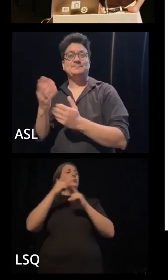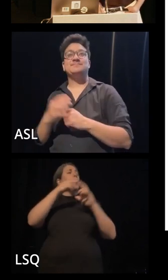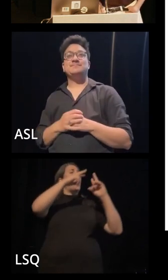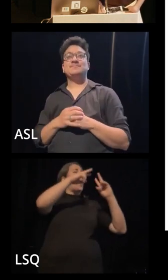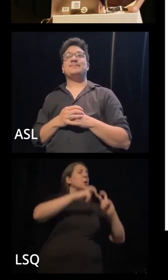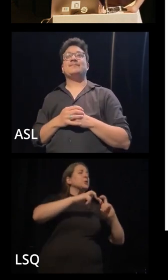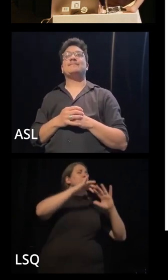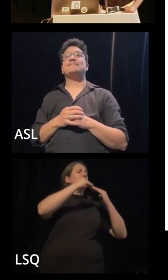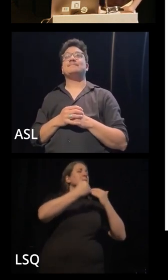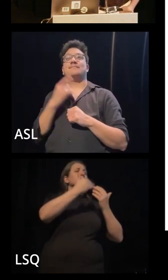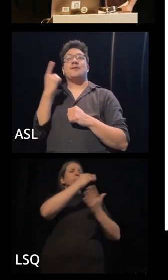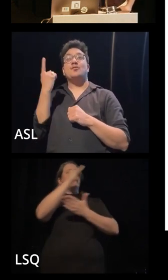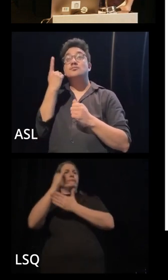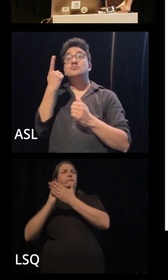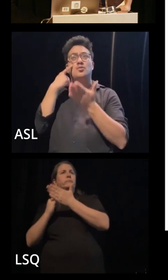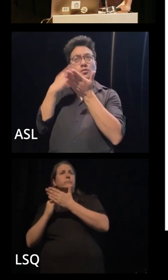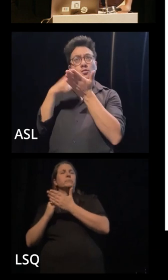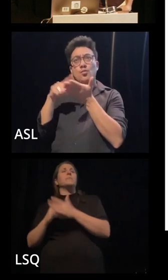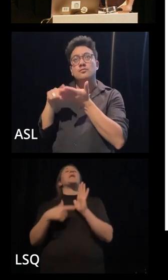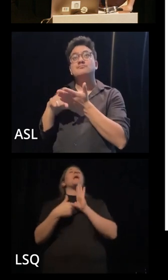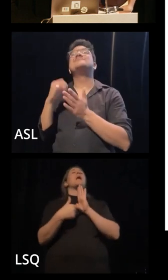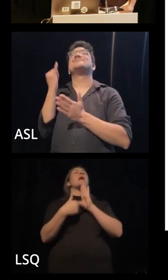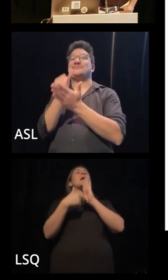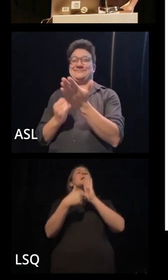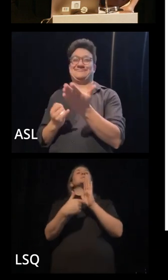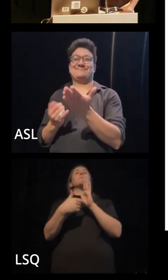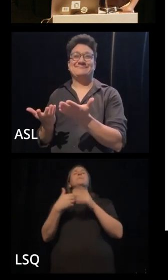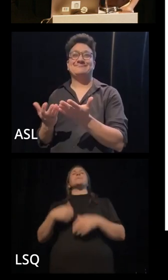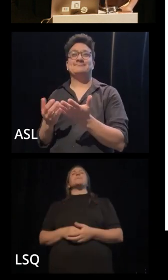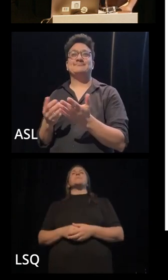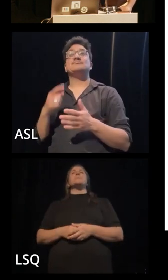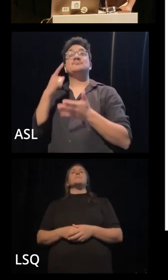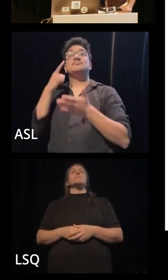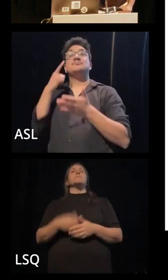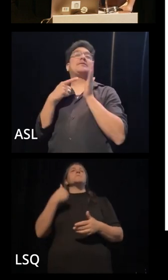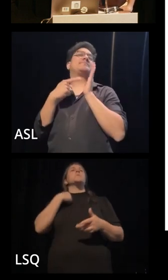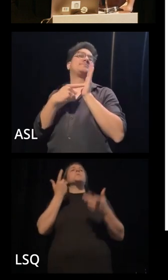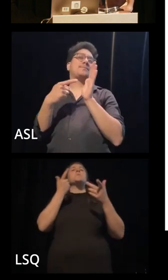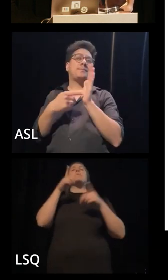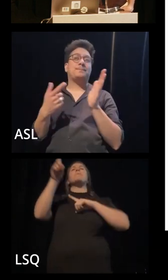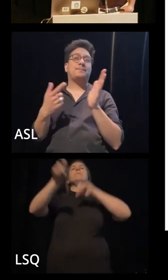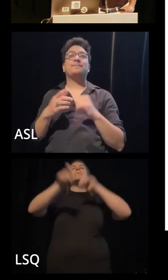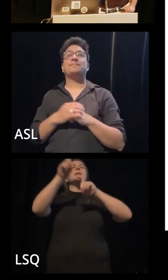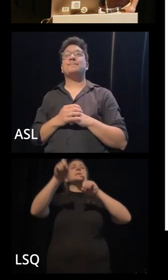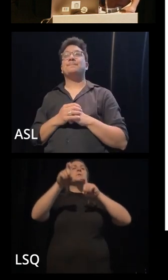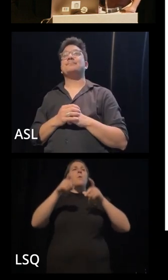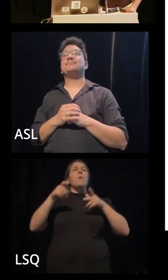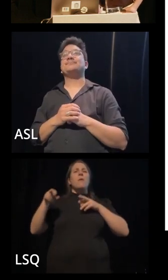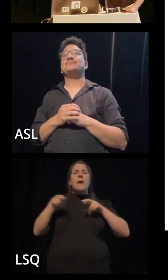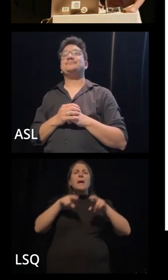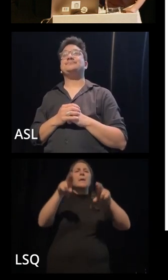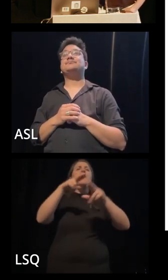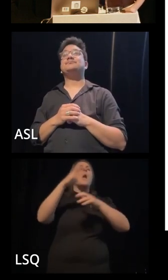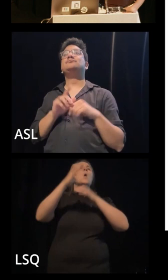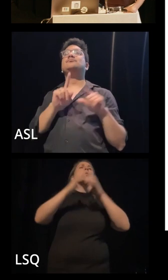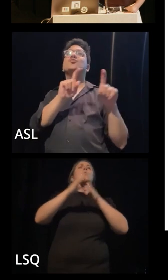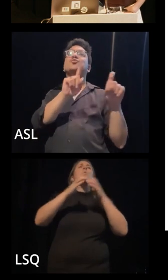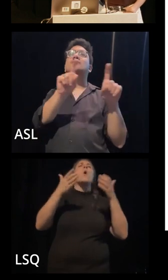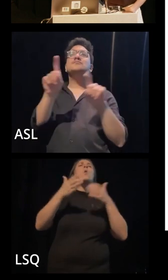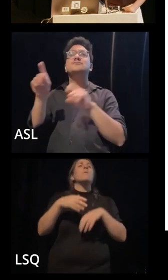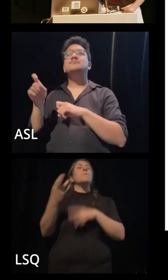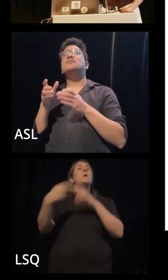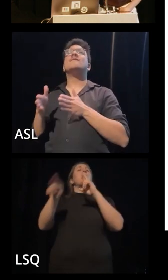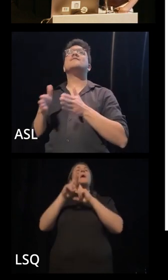effectuées. Par exemple, lorsque nous avons interrogé le public sur la couleur de la rivière, les réponses ont été les suivantes.